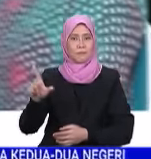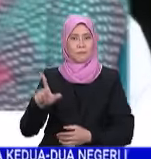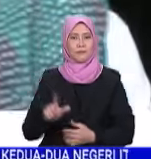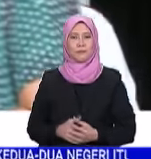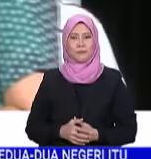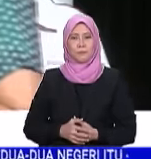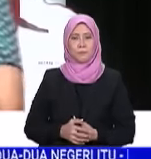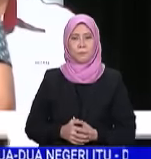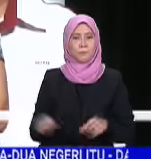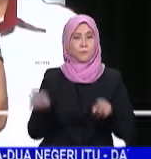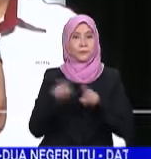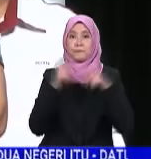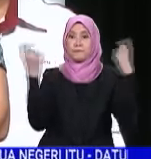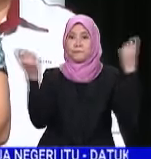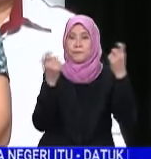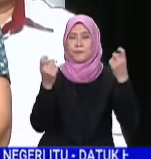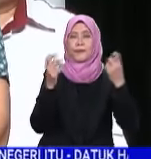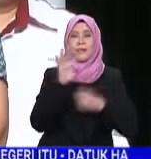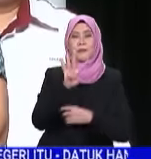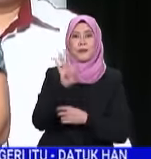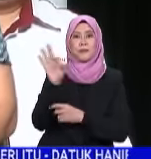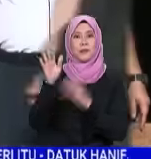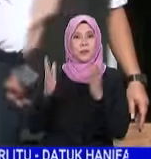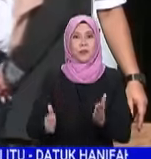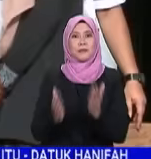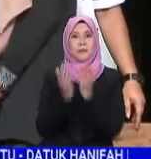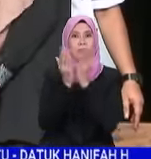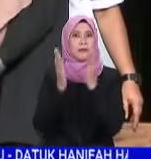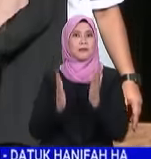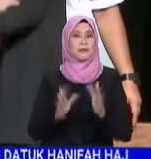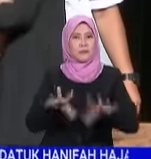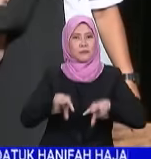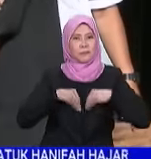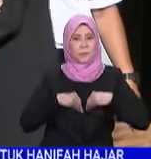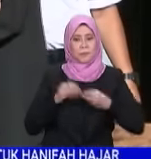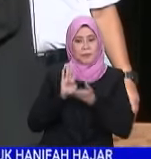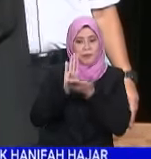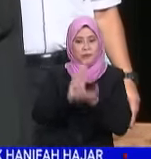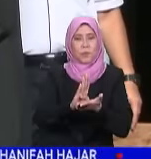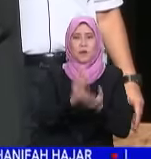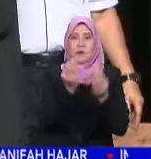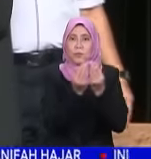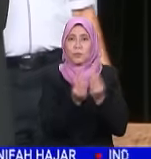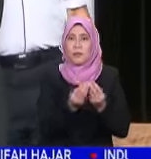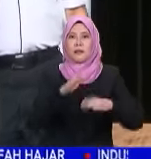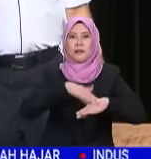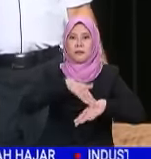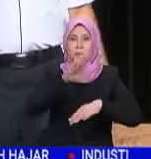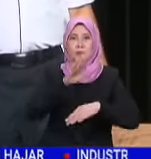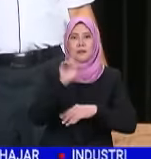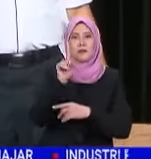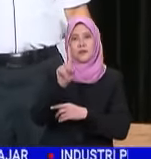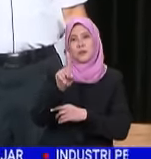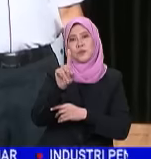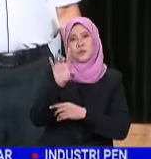pengajianting kerjasama 49 orang pelajar telah menerima biasiswa berjumlah lebih